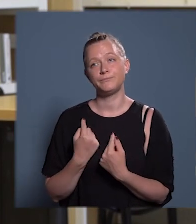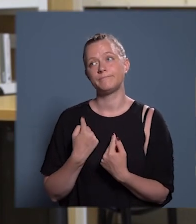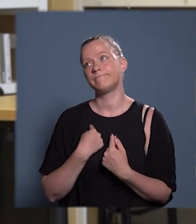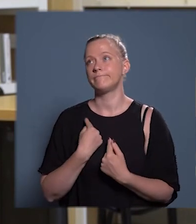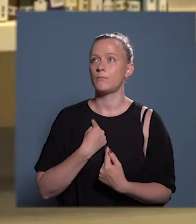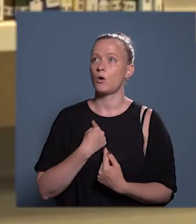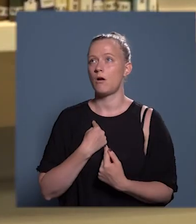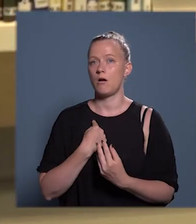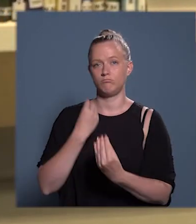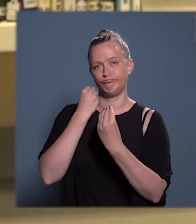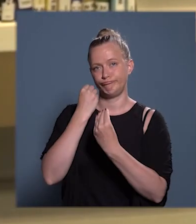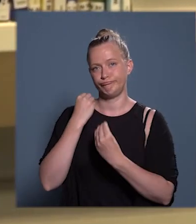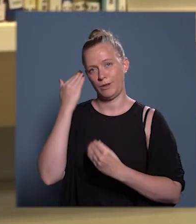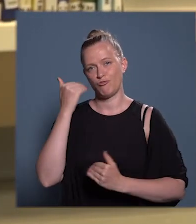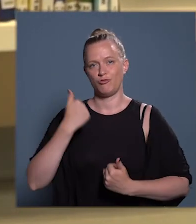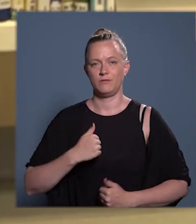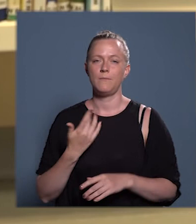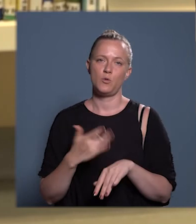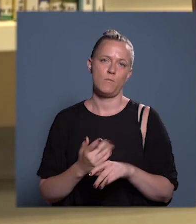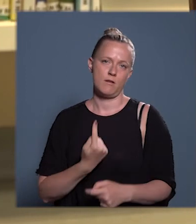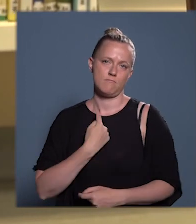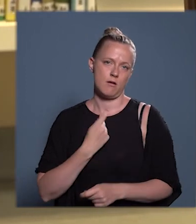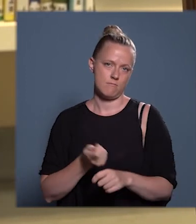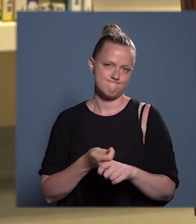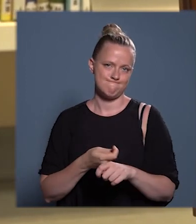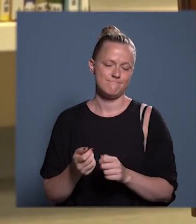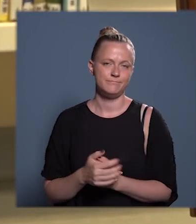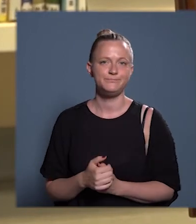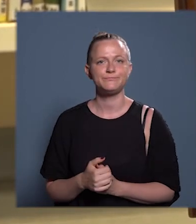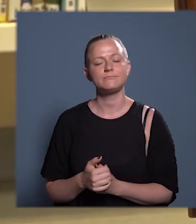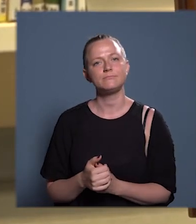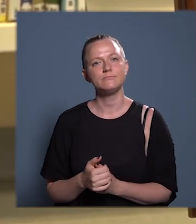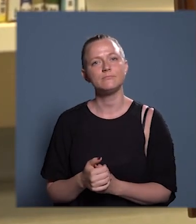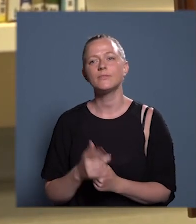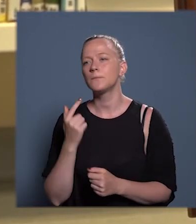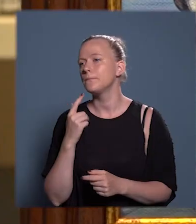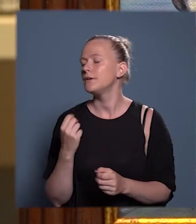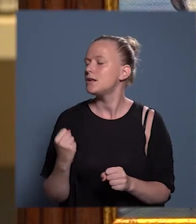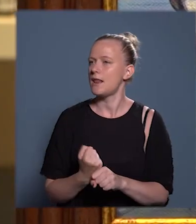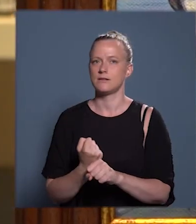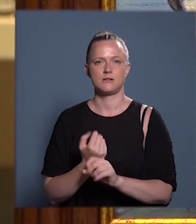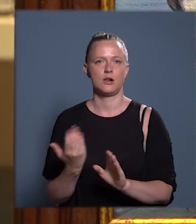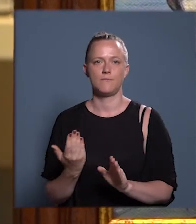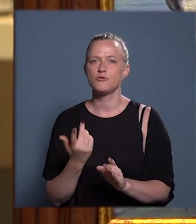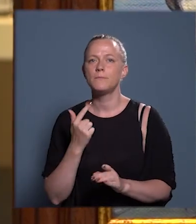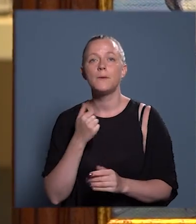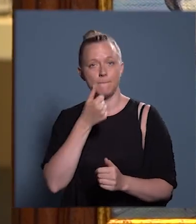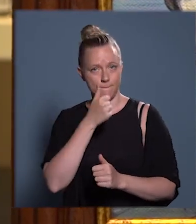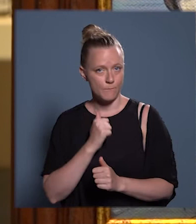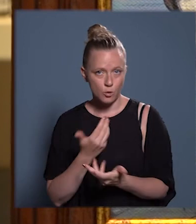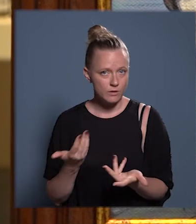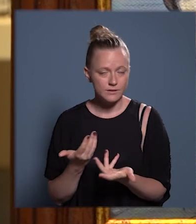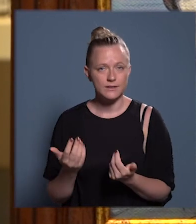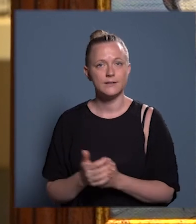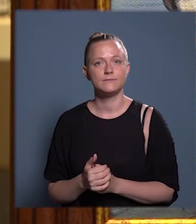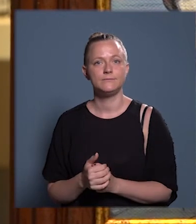tudok lenni, így megpróbálom. És mi az, ami a legizgalmasabb a festésben? A portréfestés? Festészet?